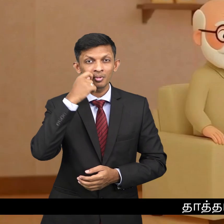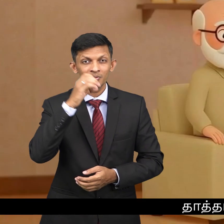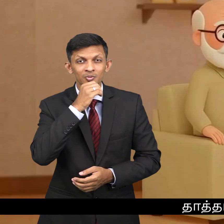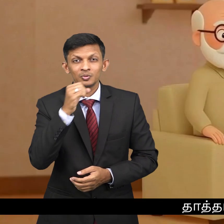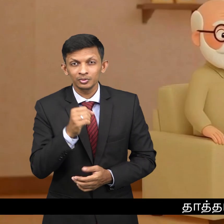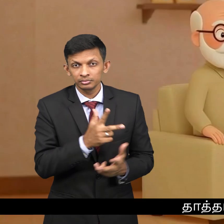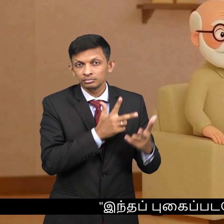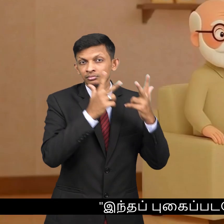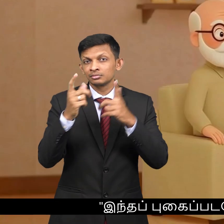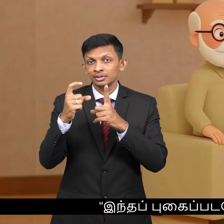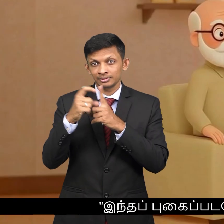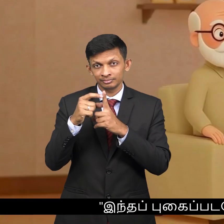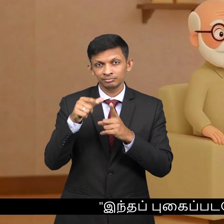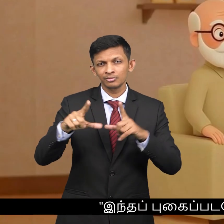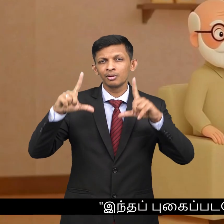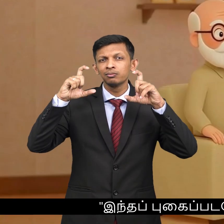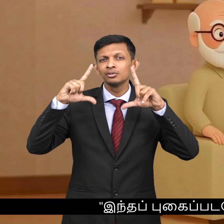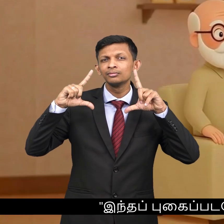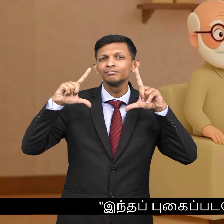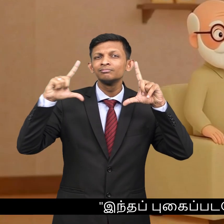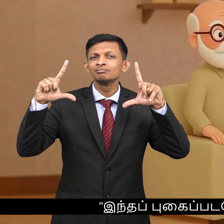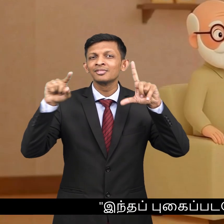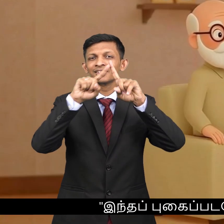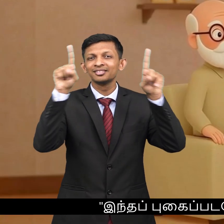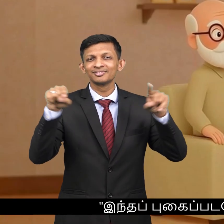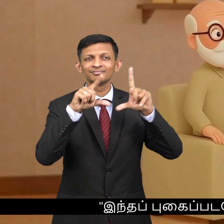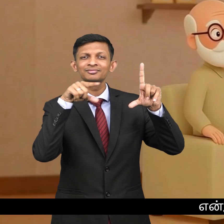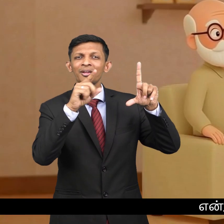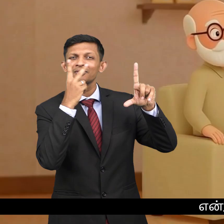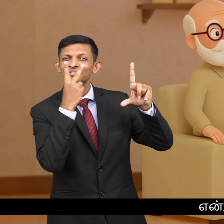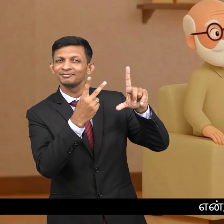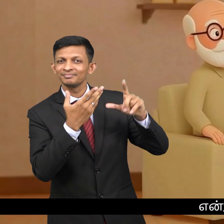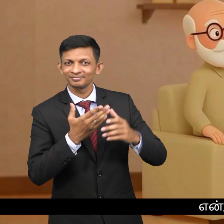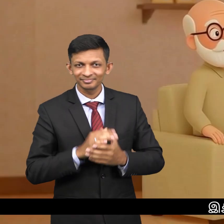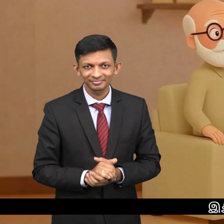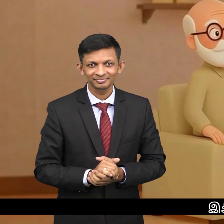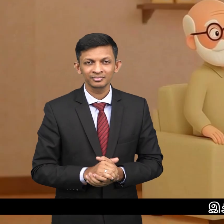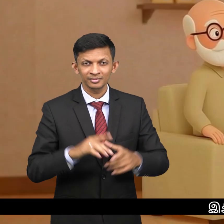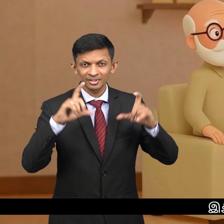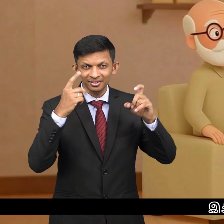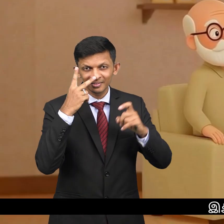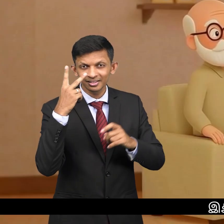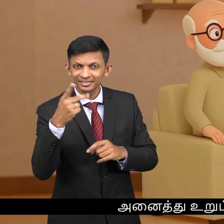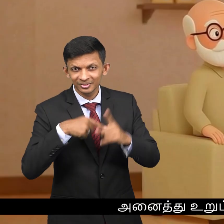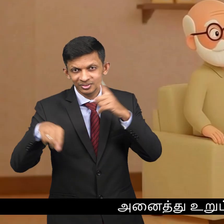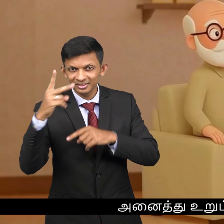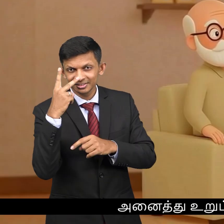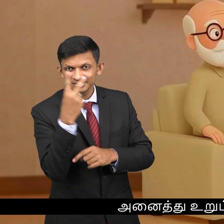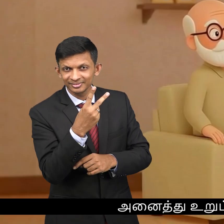தாத்தா தீபிகாவிடம் இந்த புகைப்படமே ஒரு குடும்ப மரம்தான் என்று கூறினார். இது உனக்கு